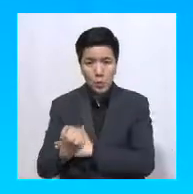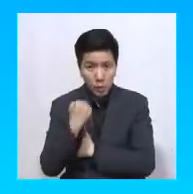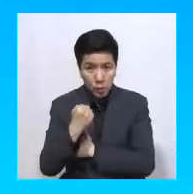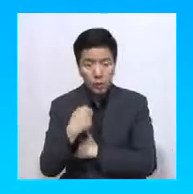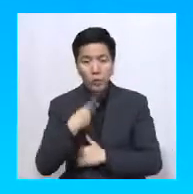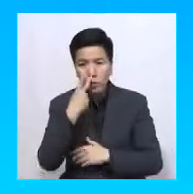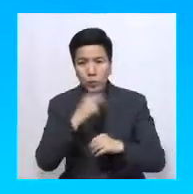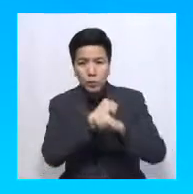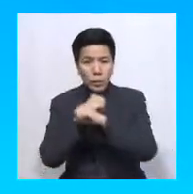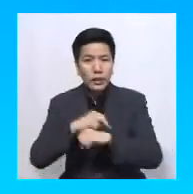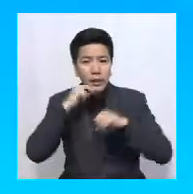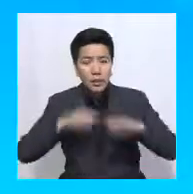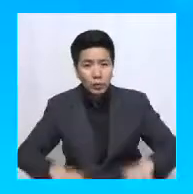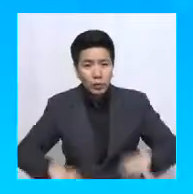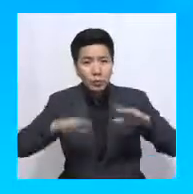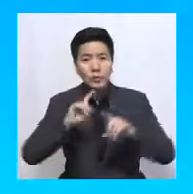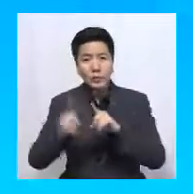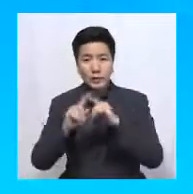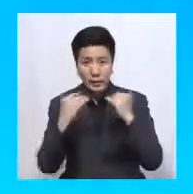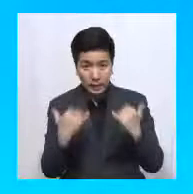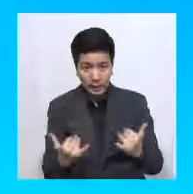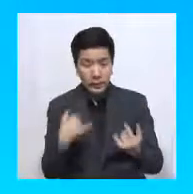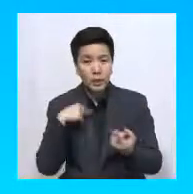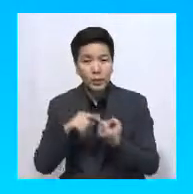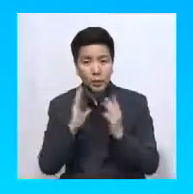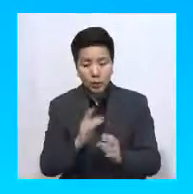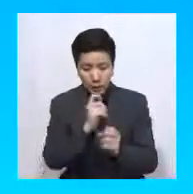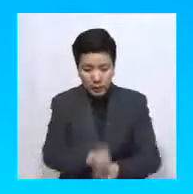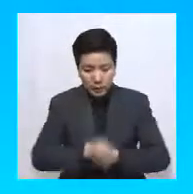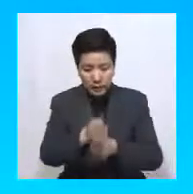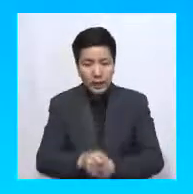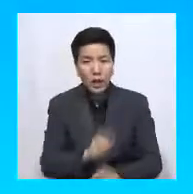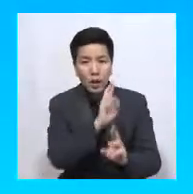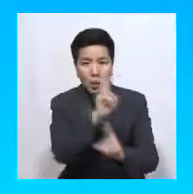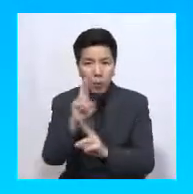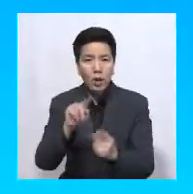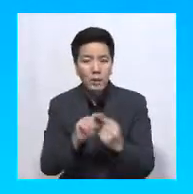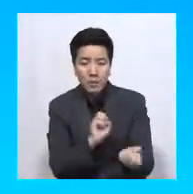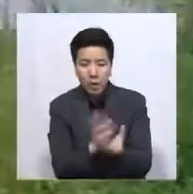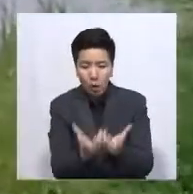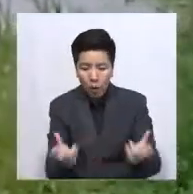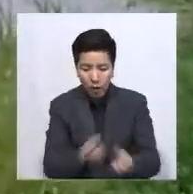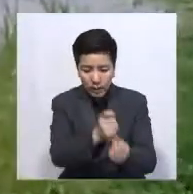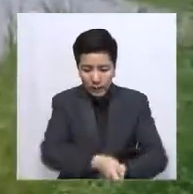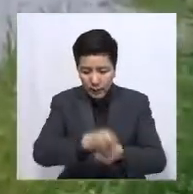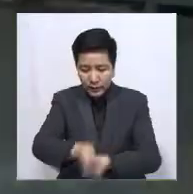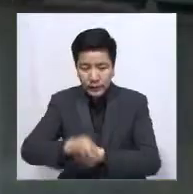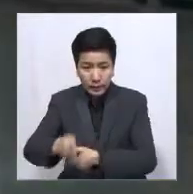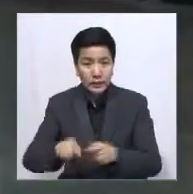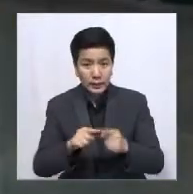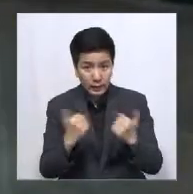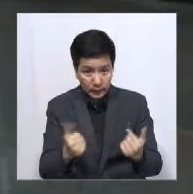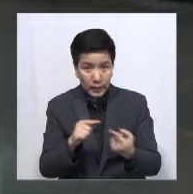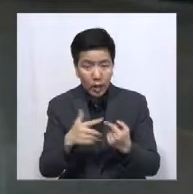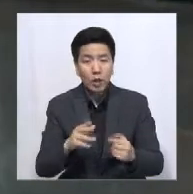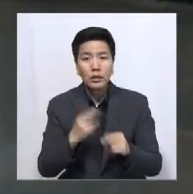รียมรับมือกับน้ำท่วมขังน้ำป่าไหลหลากด้วยนะครับส่วนเกษตรกรนะครับก็ให้ระวังความเสียหายต่อผลผลิตทางการเกษตรโดย